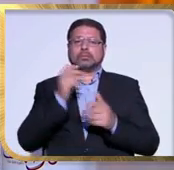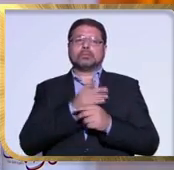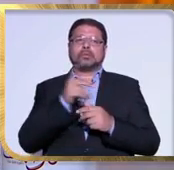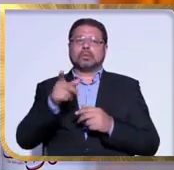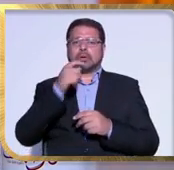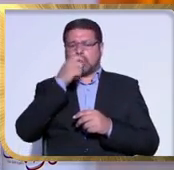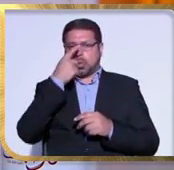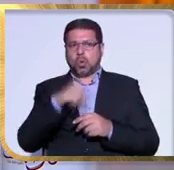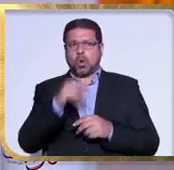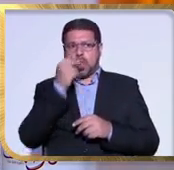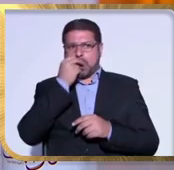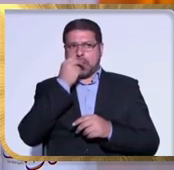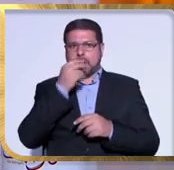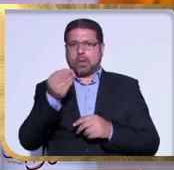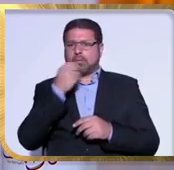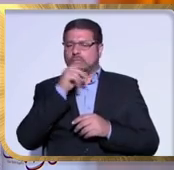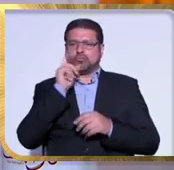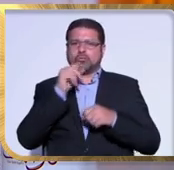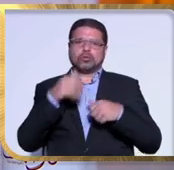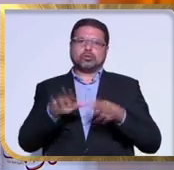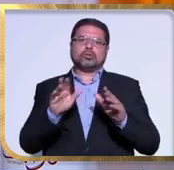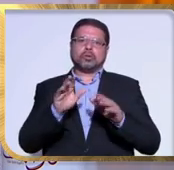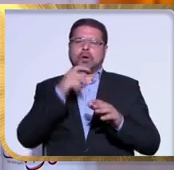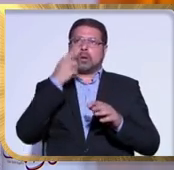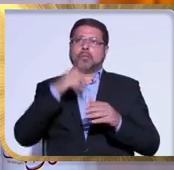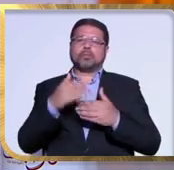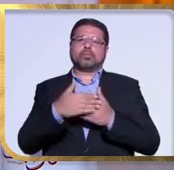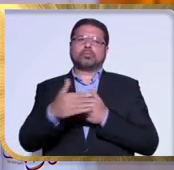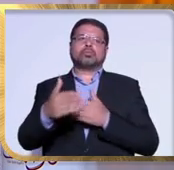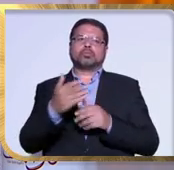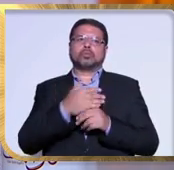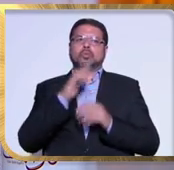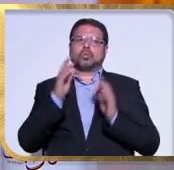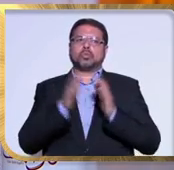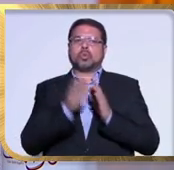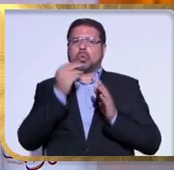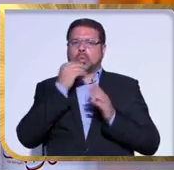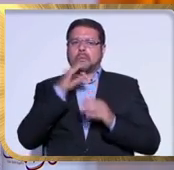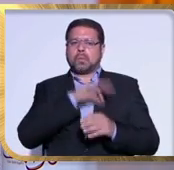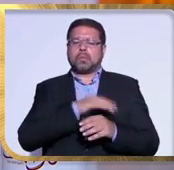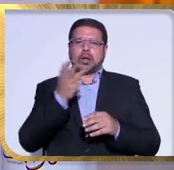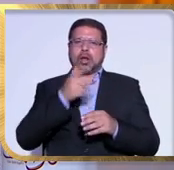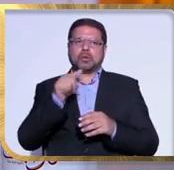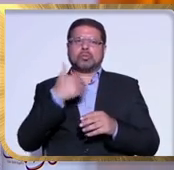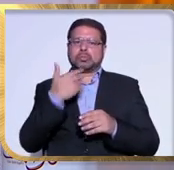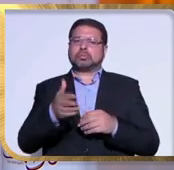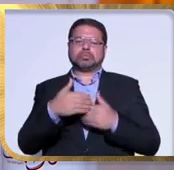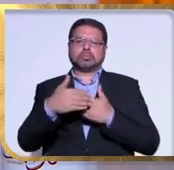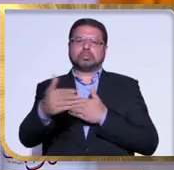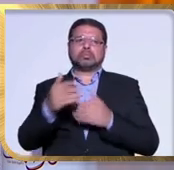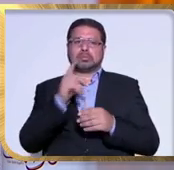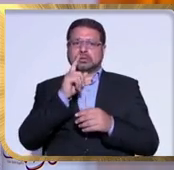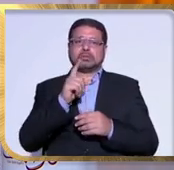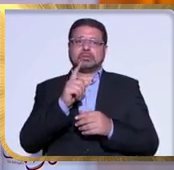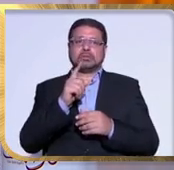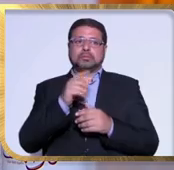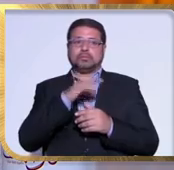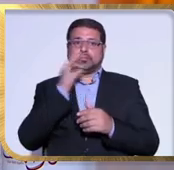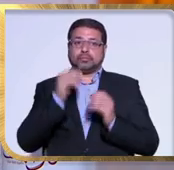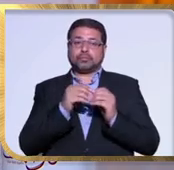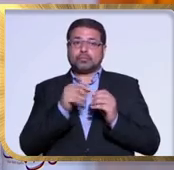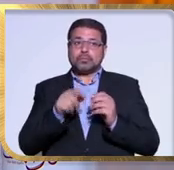يحرم عليكم انكم تاكلوا من هذا المال الحرام ولا انكم تنتفعوا بشيء منه لكن اذا